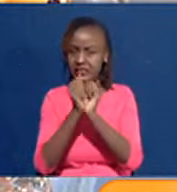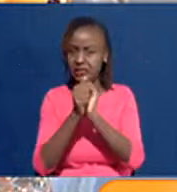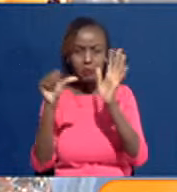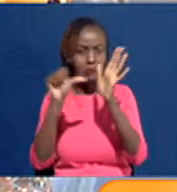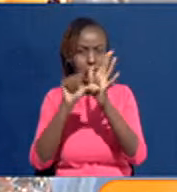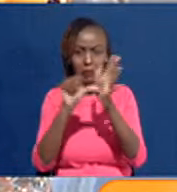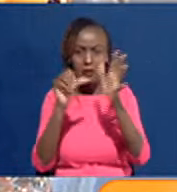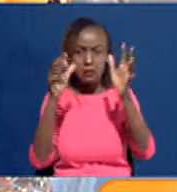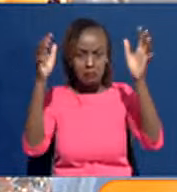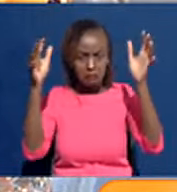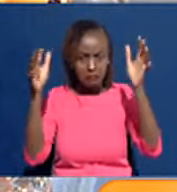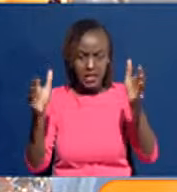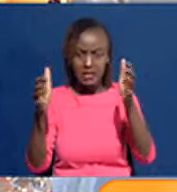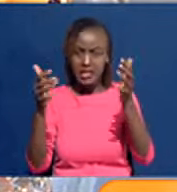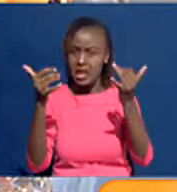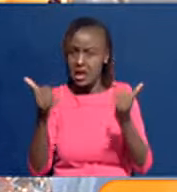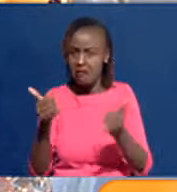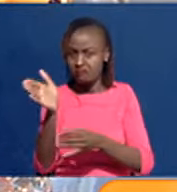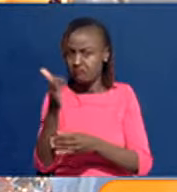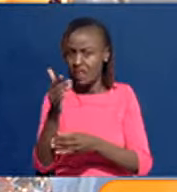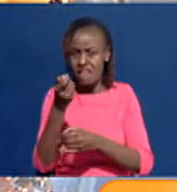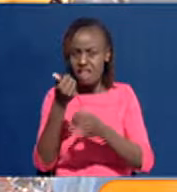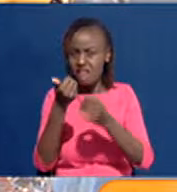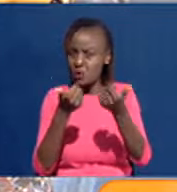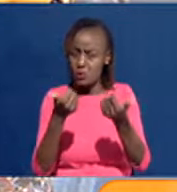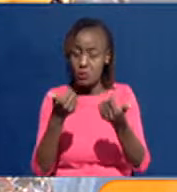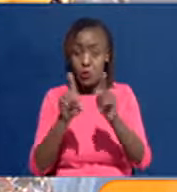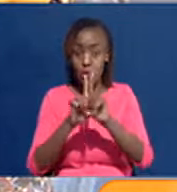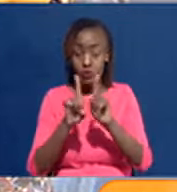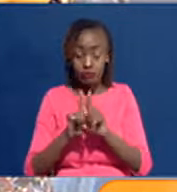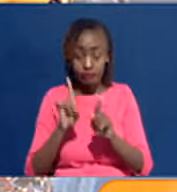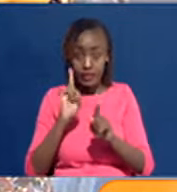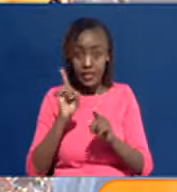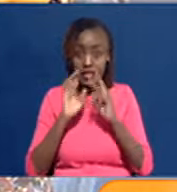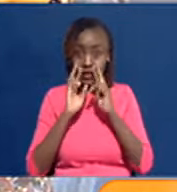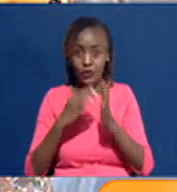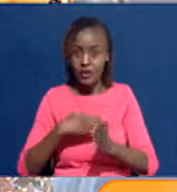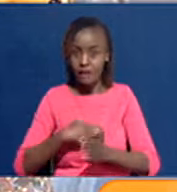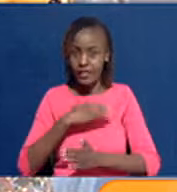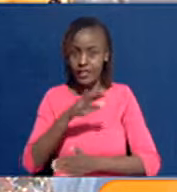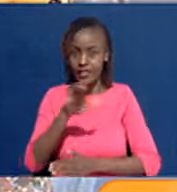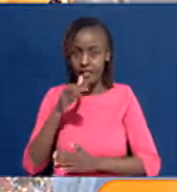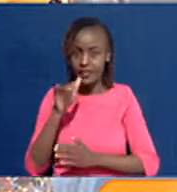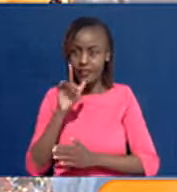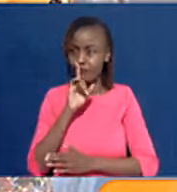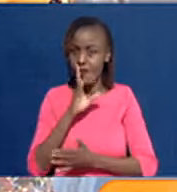samaki katika bwawa hilo. Collins Shiti Abaye alizuru bwawa hilo na kuandaa taarifa ifuatayo.